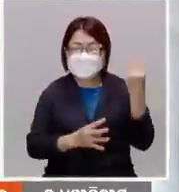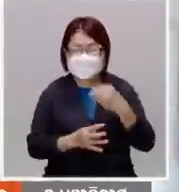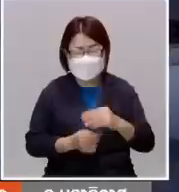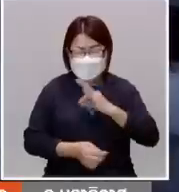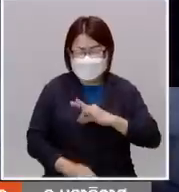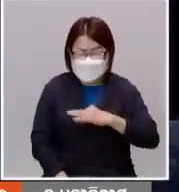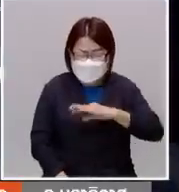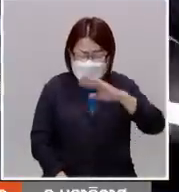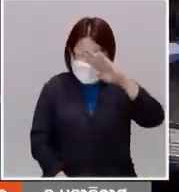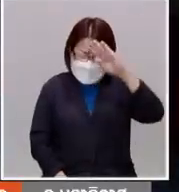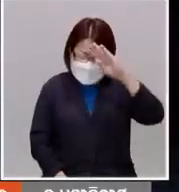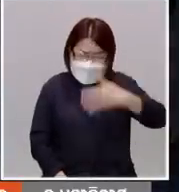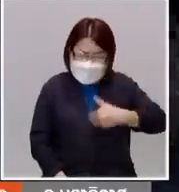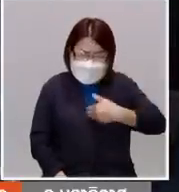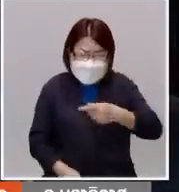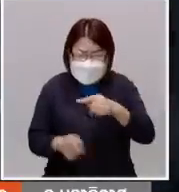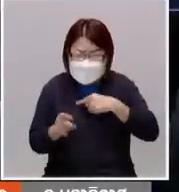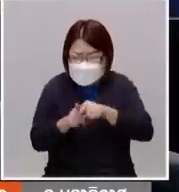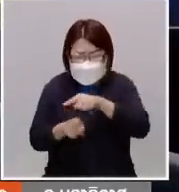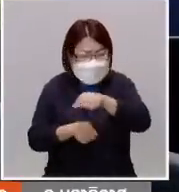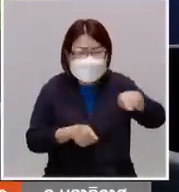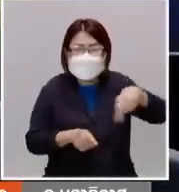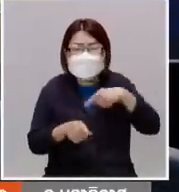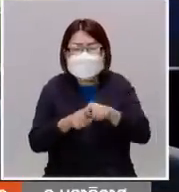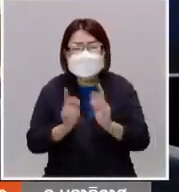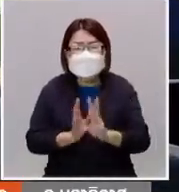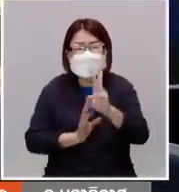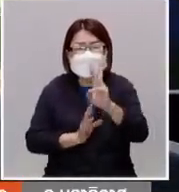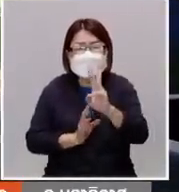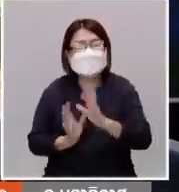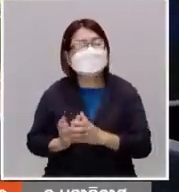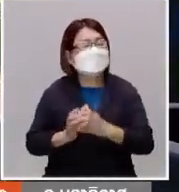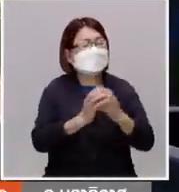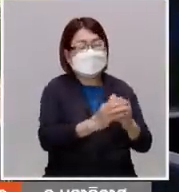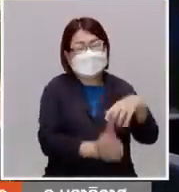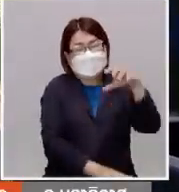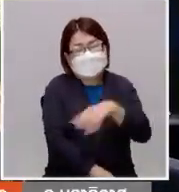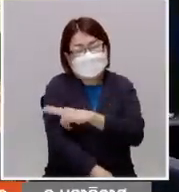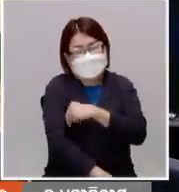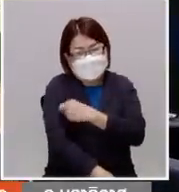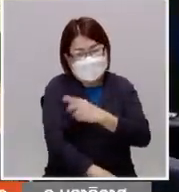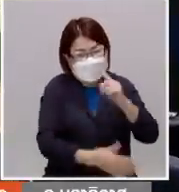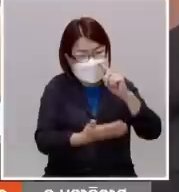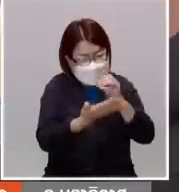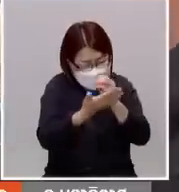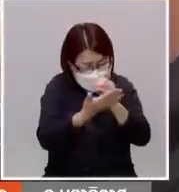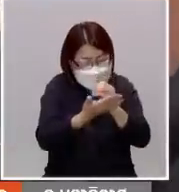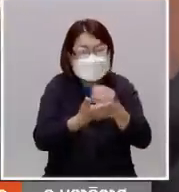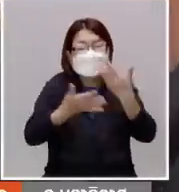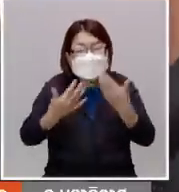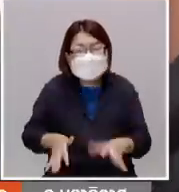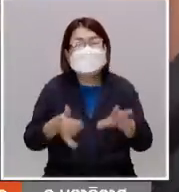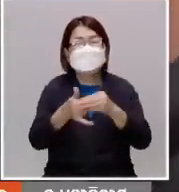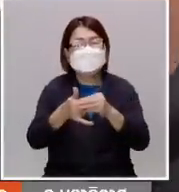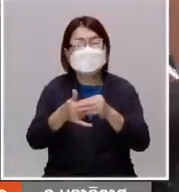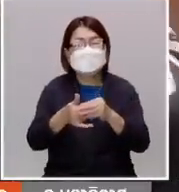ข้มีอาการในลักษณะเดียวกันทั้งครอบครัวเลยไปตรวจหาเชื้อที่โรงพยาบาลแล้วพบว่าติดเชื้อโควิด-19 ค่ะ